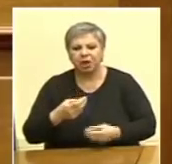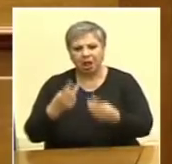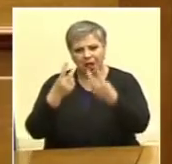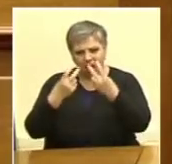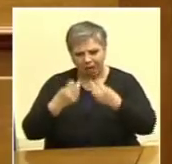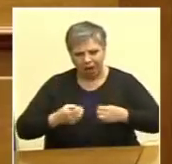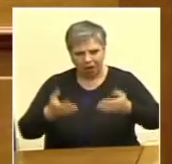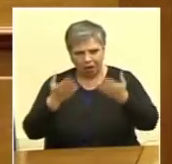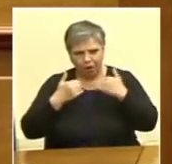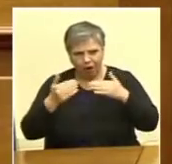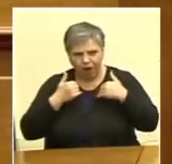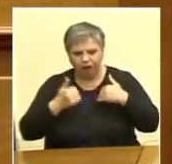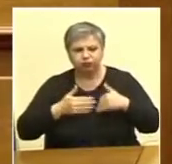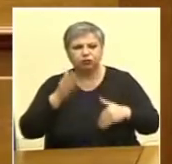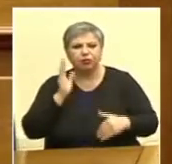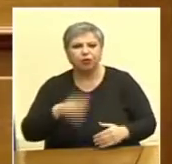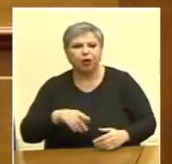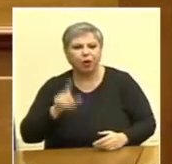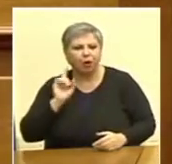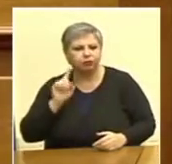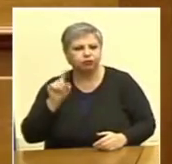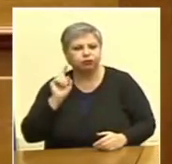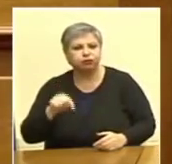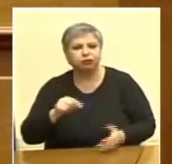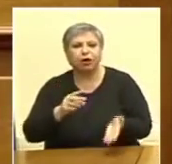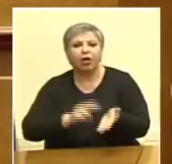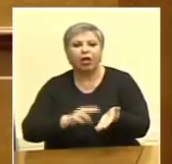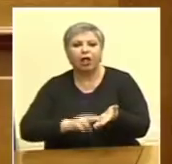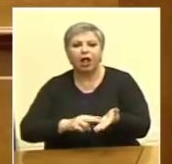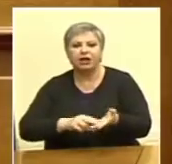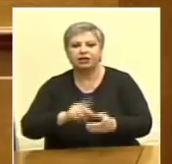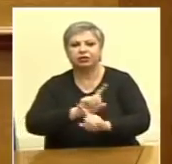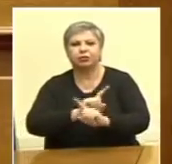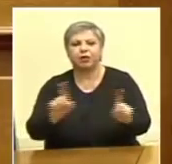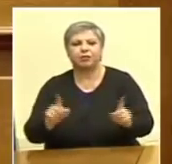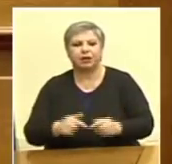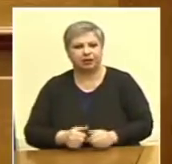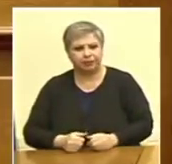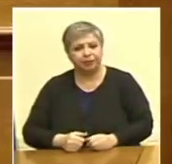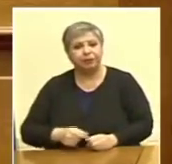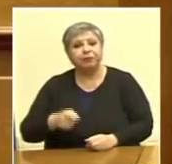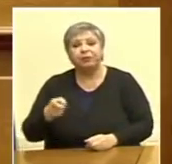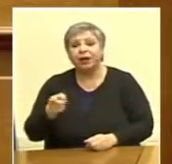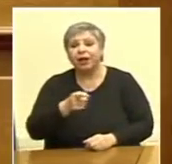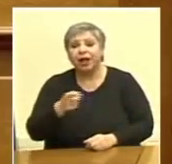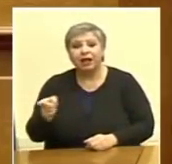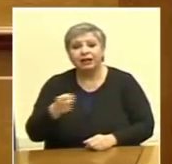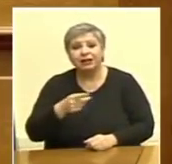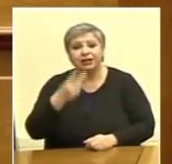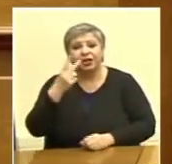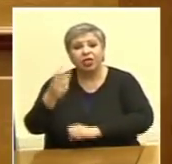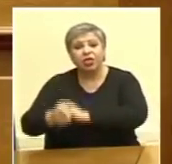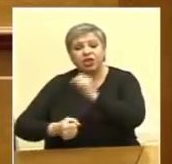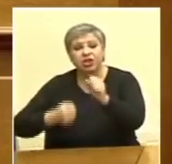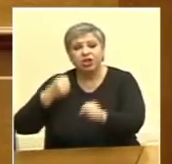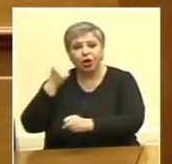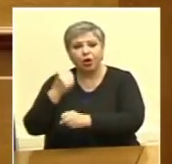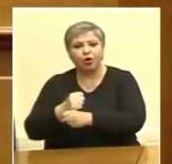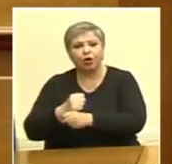Αναγκάζεται γιατί ζει σε μια χώρα που εσείς την οδηγήσατε τα πρώτα δύο μνημονιακά χρόνια να έχει φτάσει η